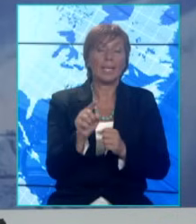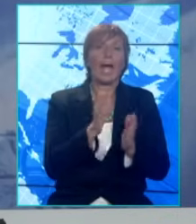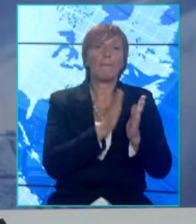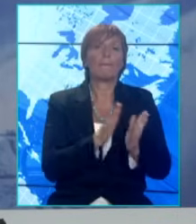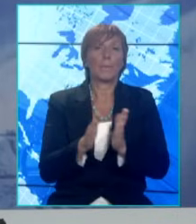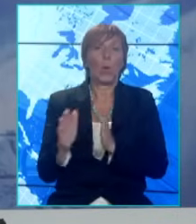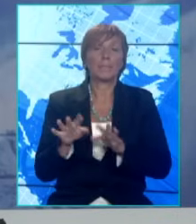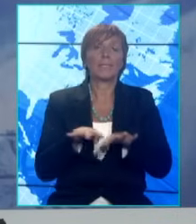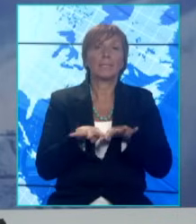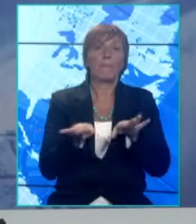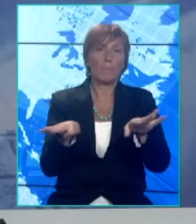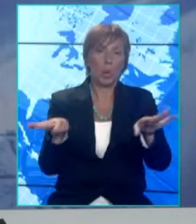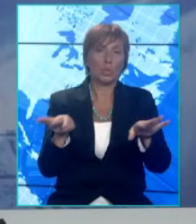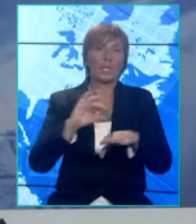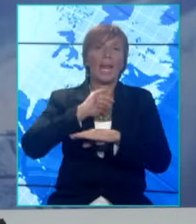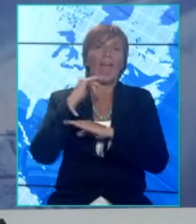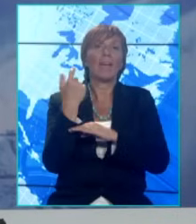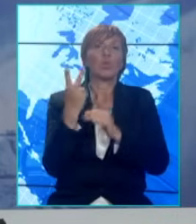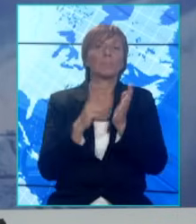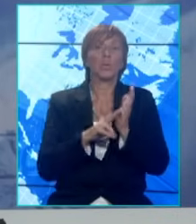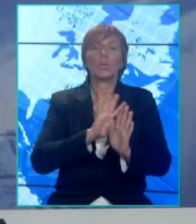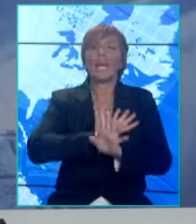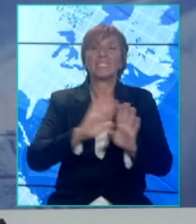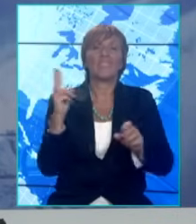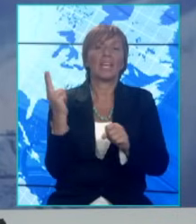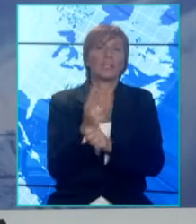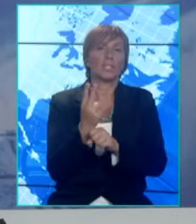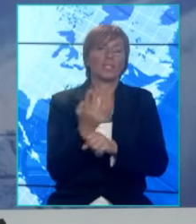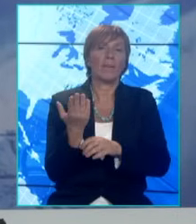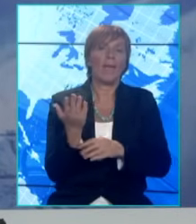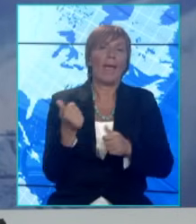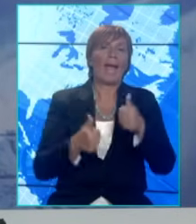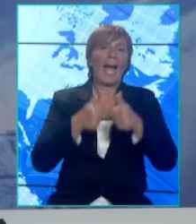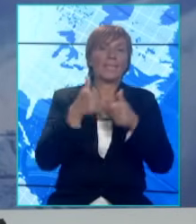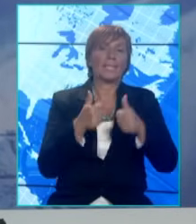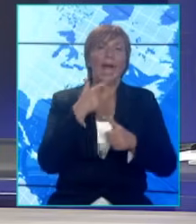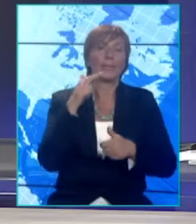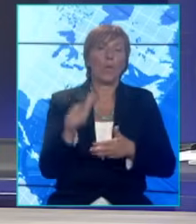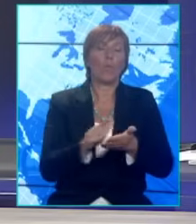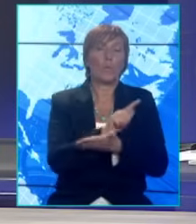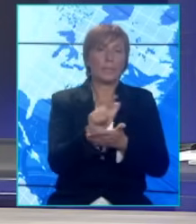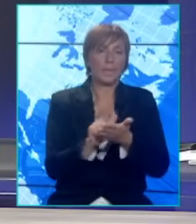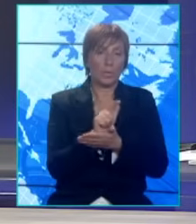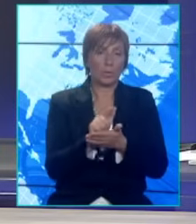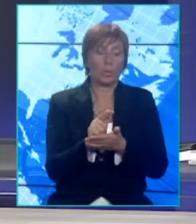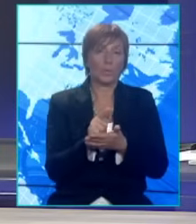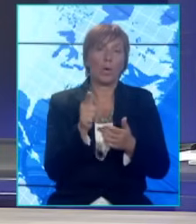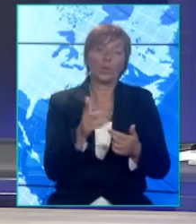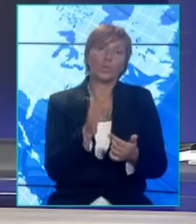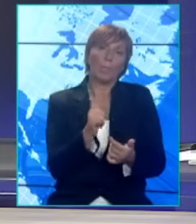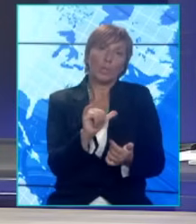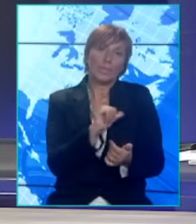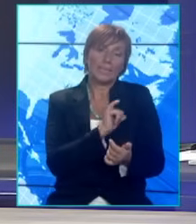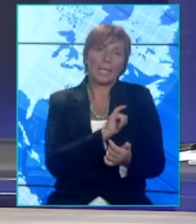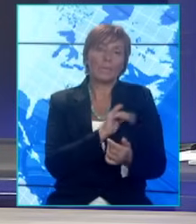proces proširenja Europske unije na sve zemlje kandidate koje su u ovom trenutku. Ono što je nekako možda najzanimljivije